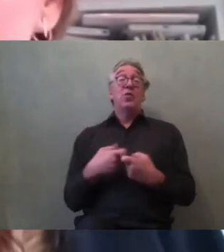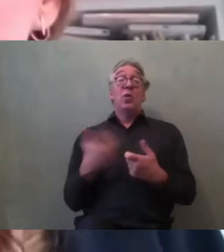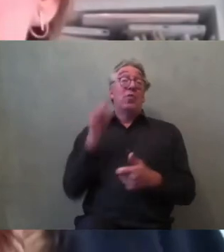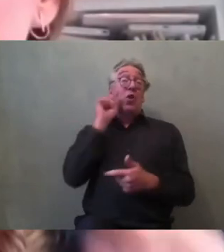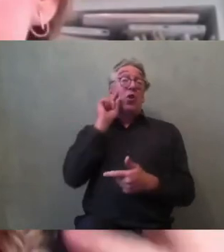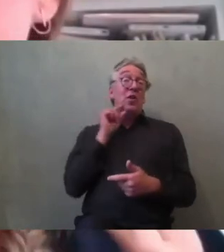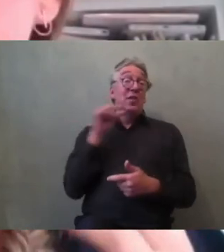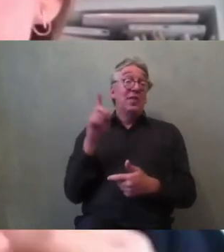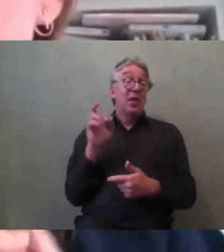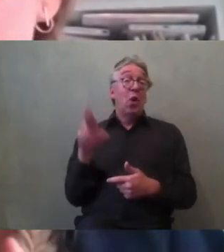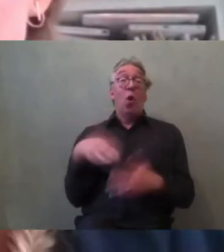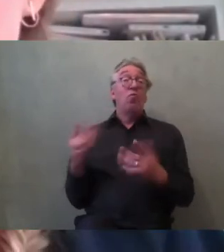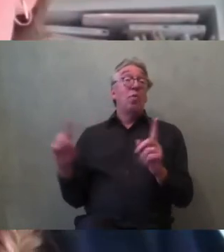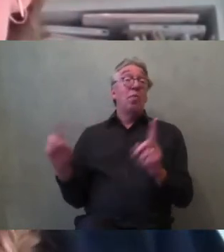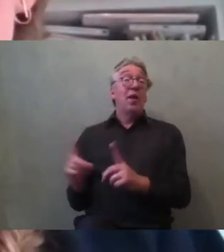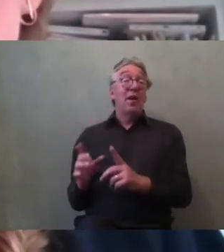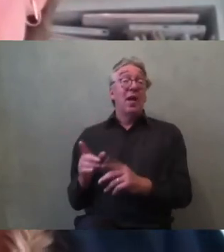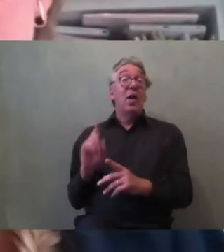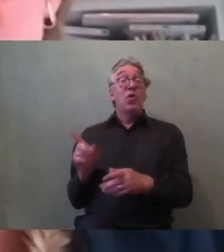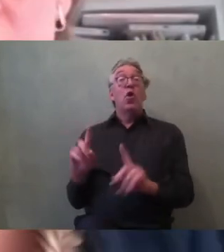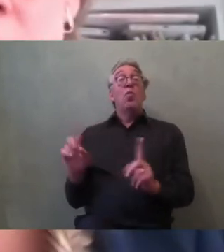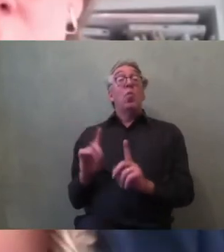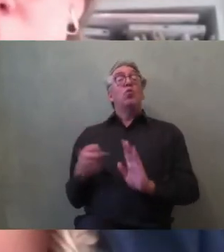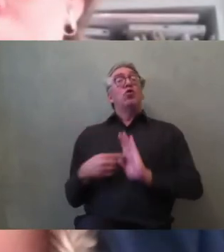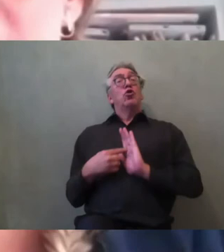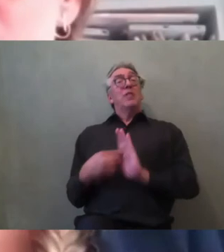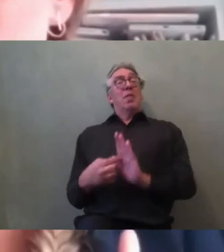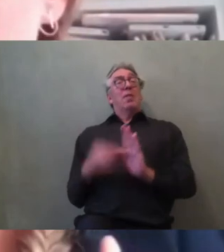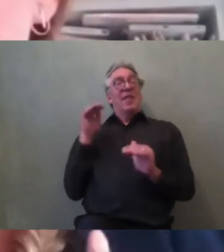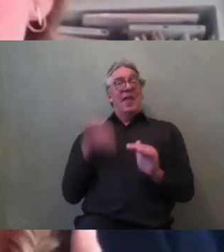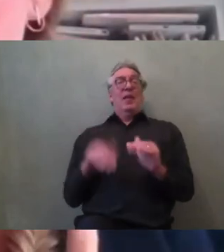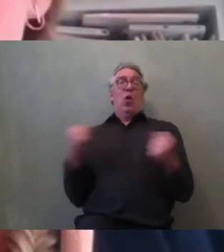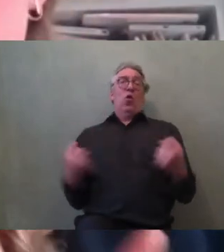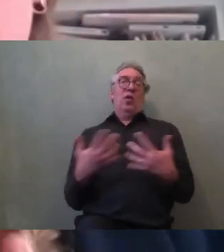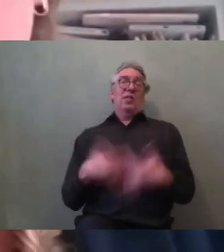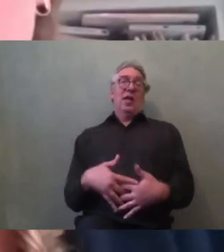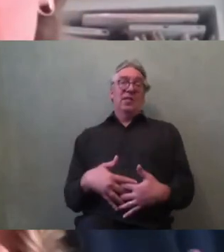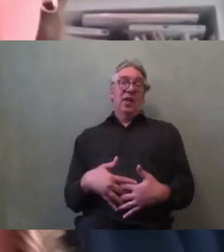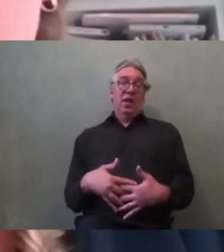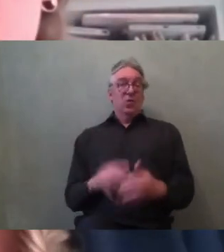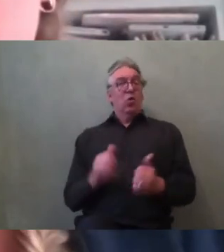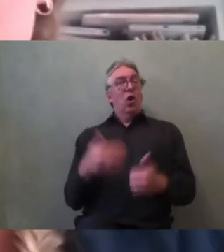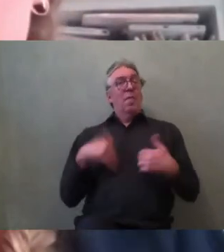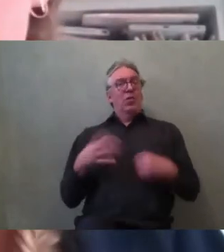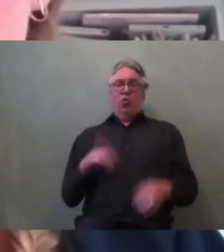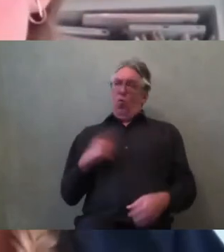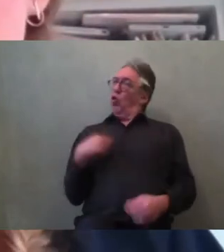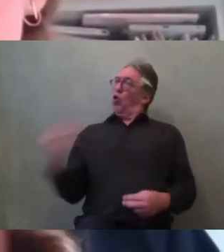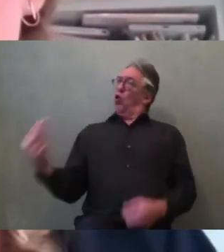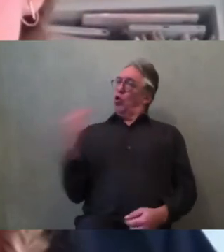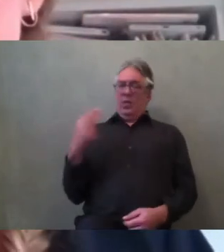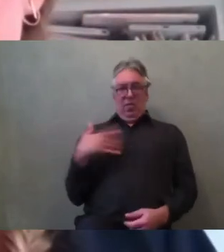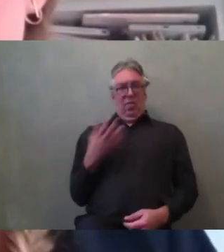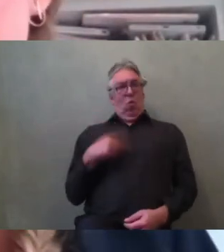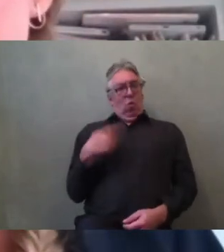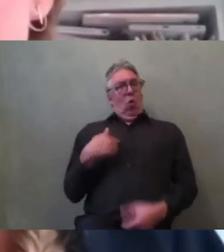beperking, dat die beperkingen ook zichtbaar zijn in de organisatie. Dat mensen zich gezien voelen en gerepresenteerd voelen in de organisatie